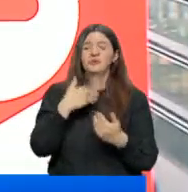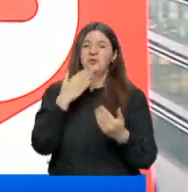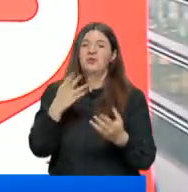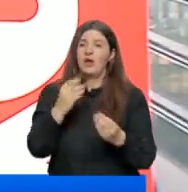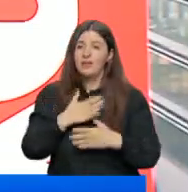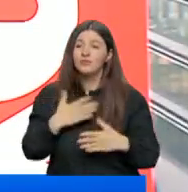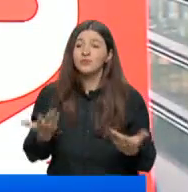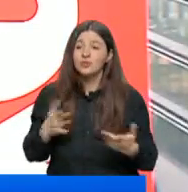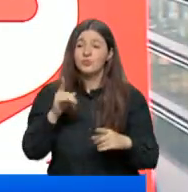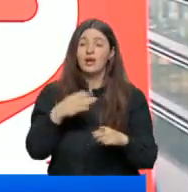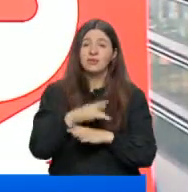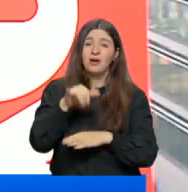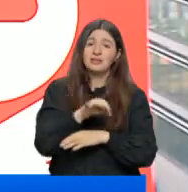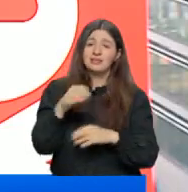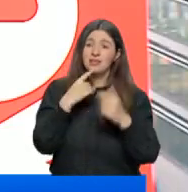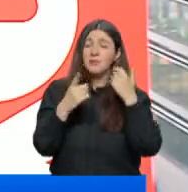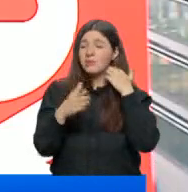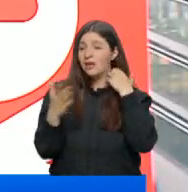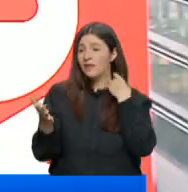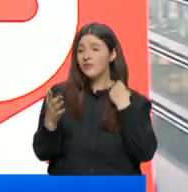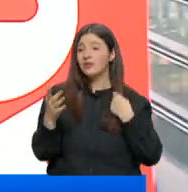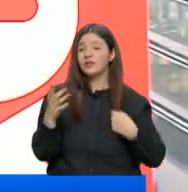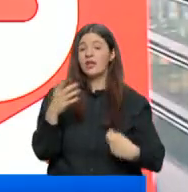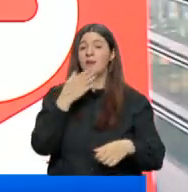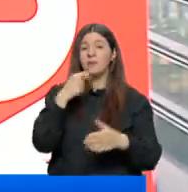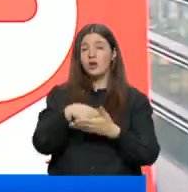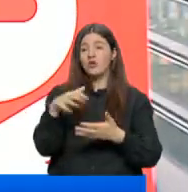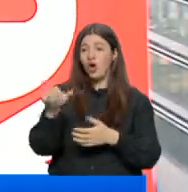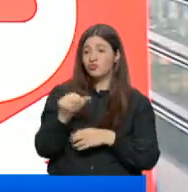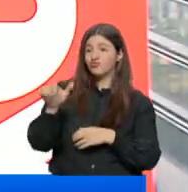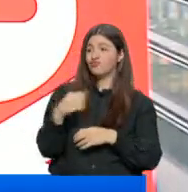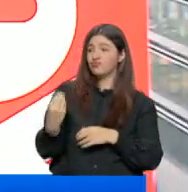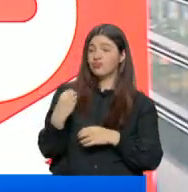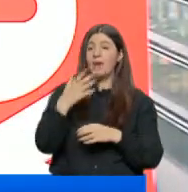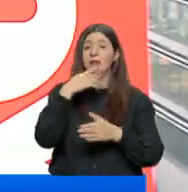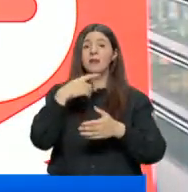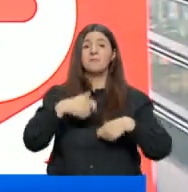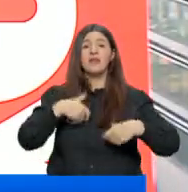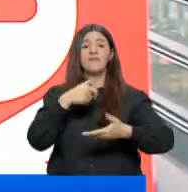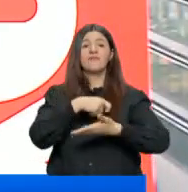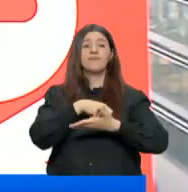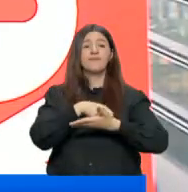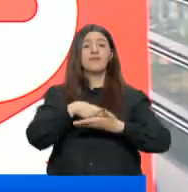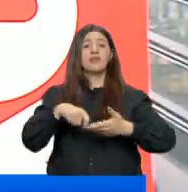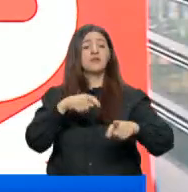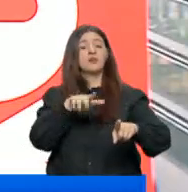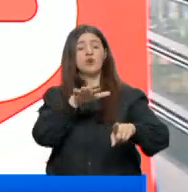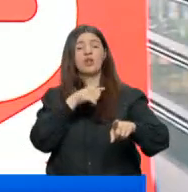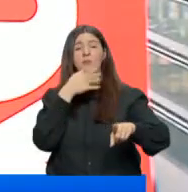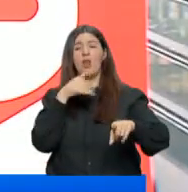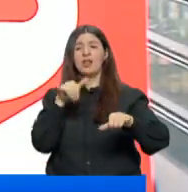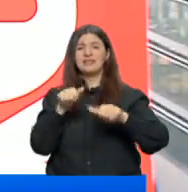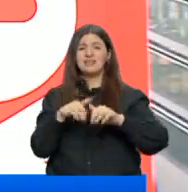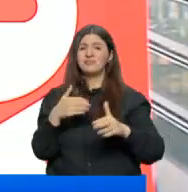olayım. Çünkü bu da aslında bir haksızlık. Yani bir taraftan emekli maaşı alıp bir taraftan da emekli milletvekili maaşı alınan